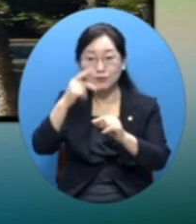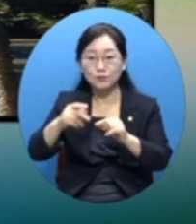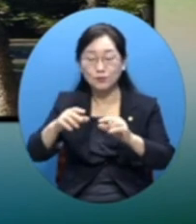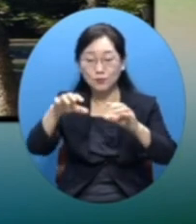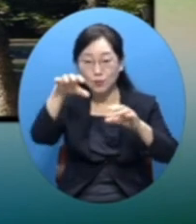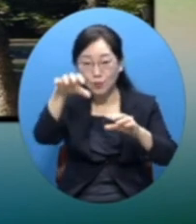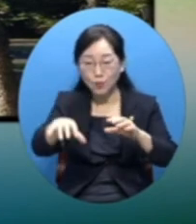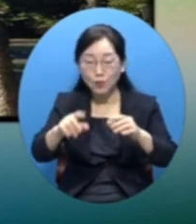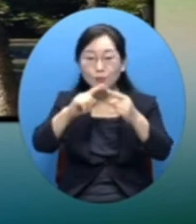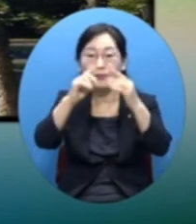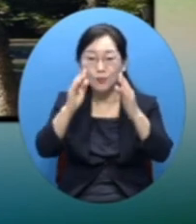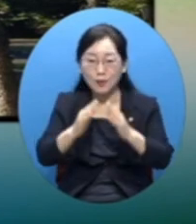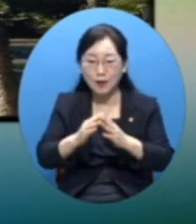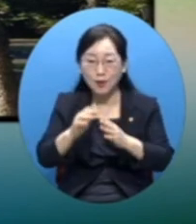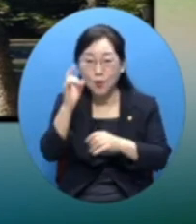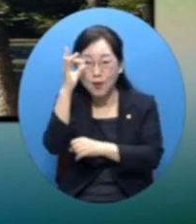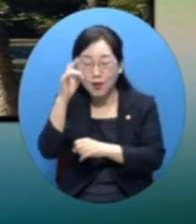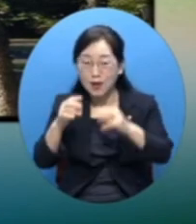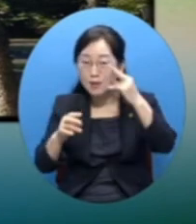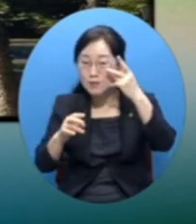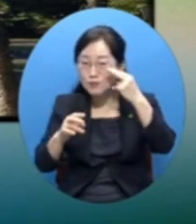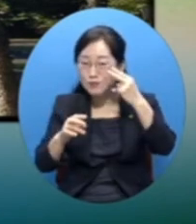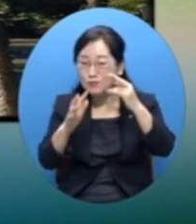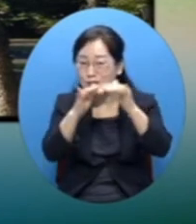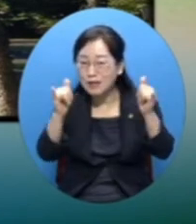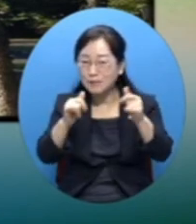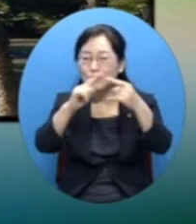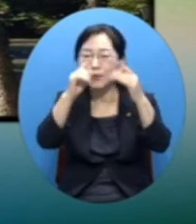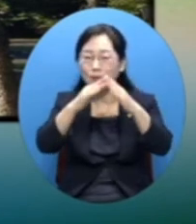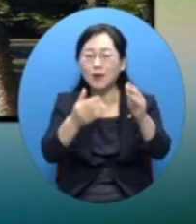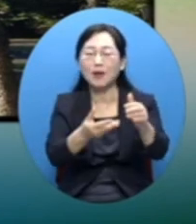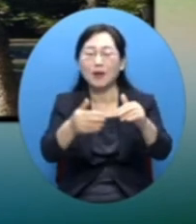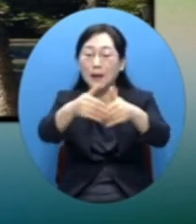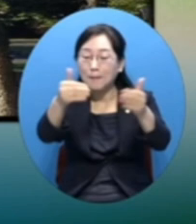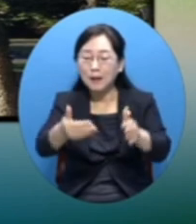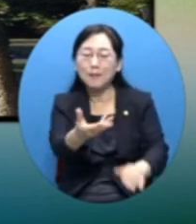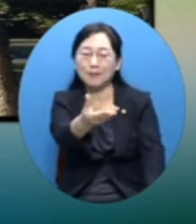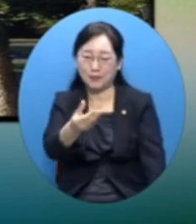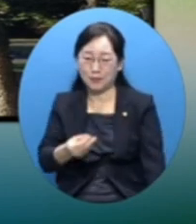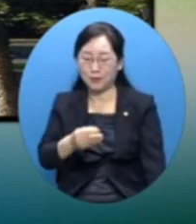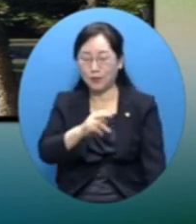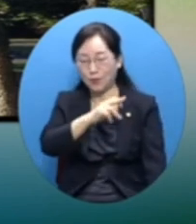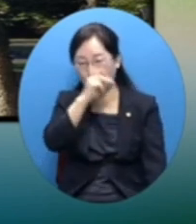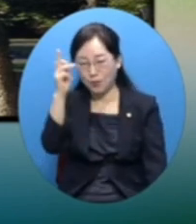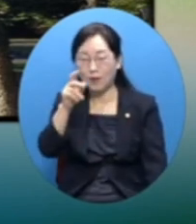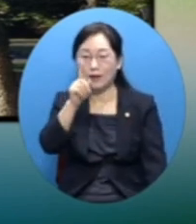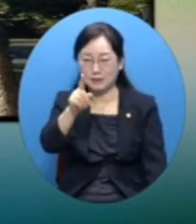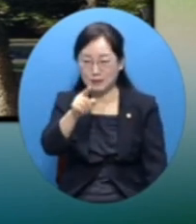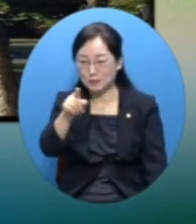교회를 빌려서 오후 한 시부터 한 시까지